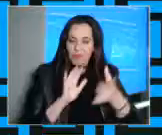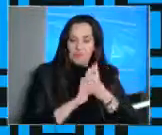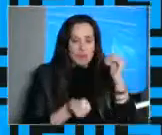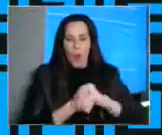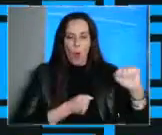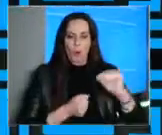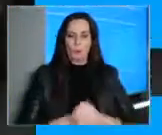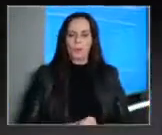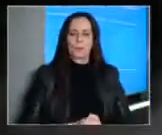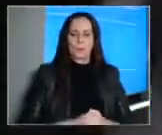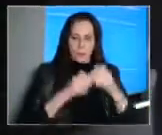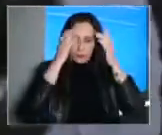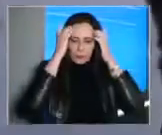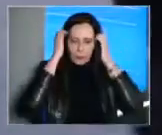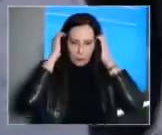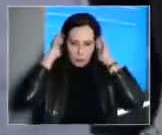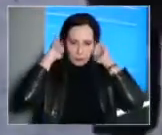toast.